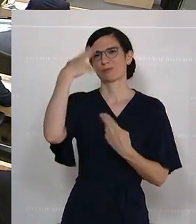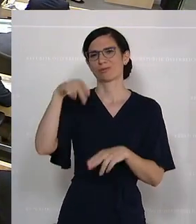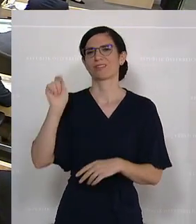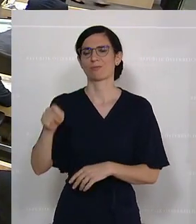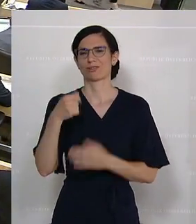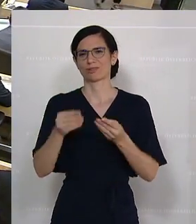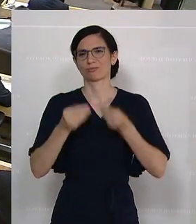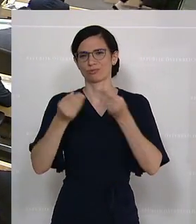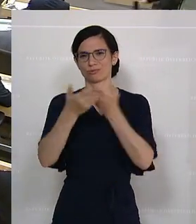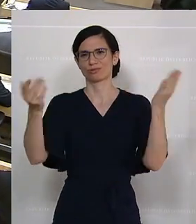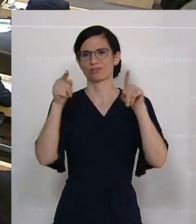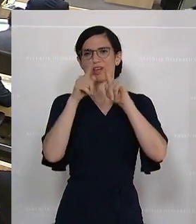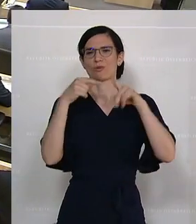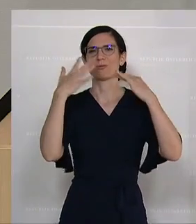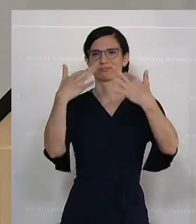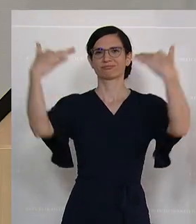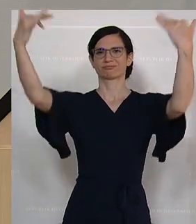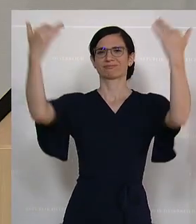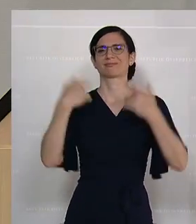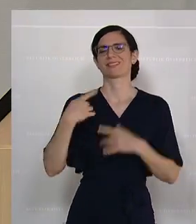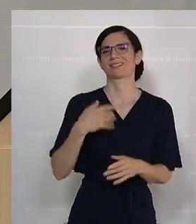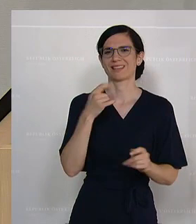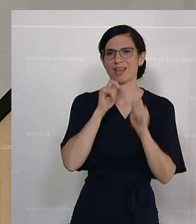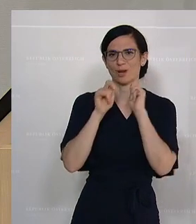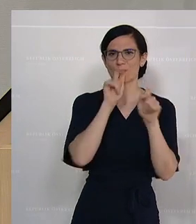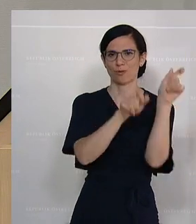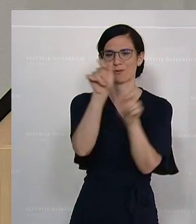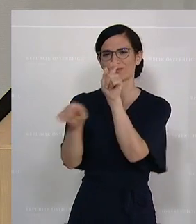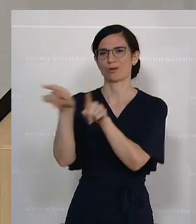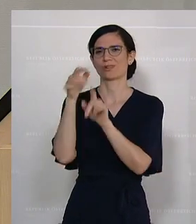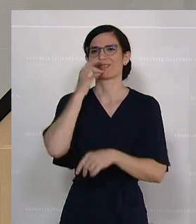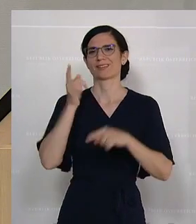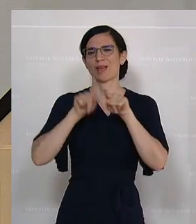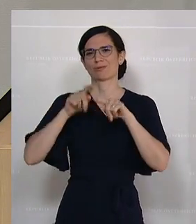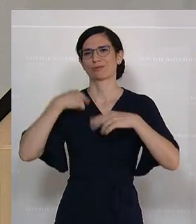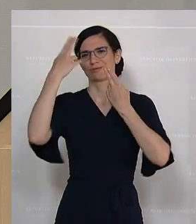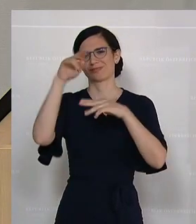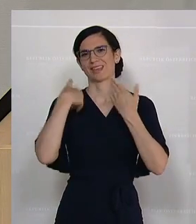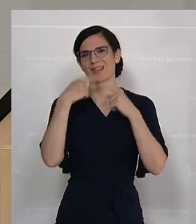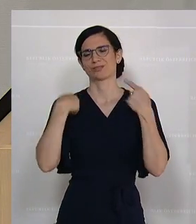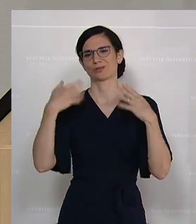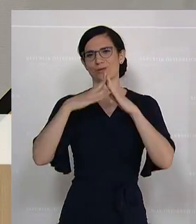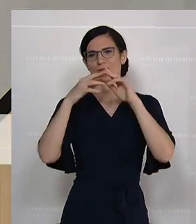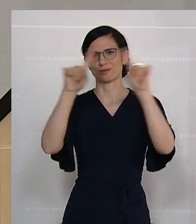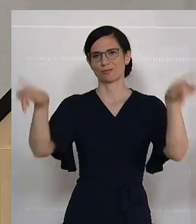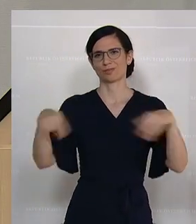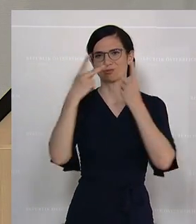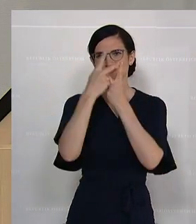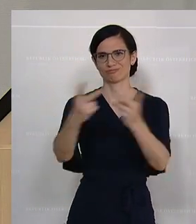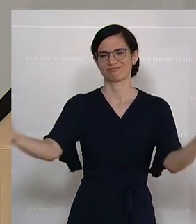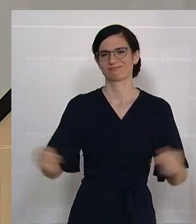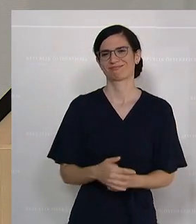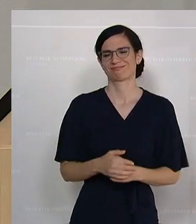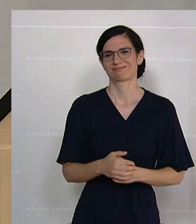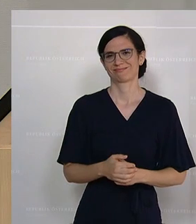begrüße die damen dann auf der galerie die journalisten und auch die damen und herren zu hause an den bildschirmen mein